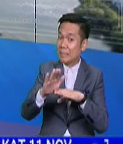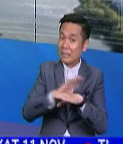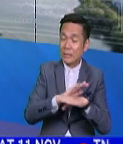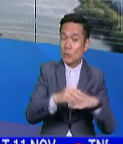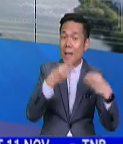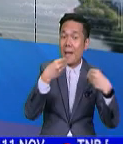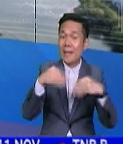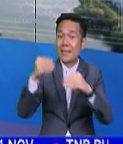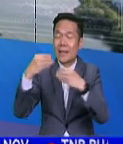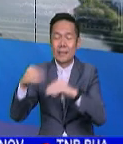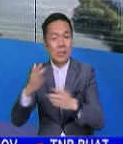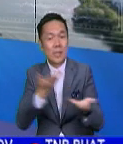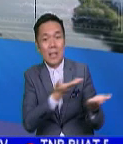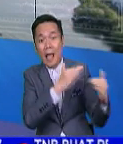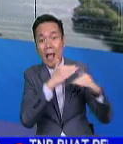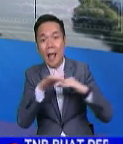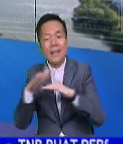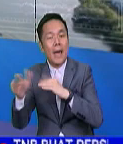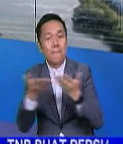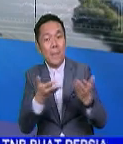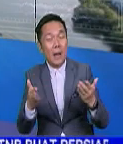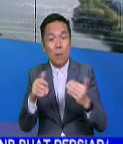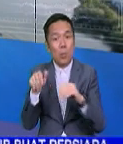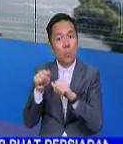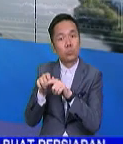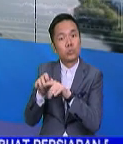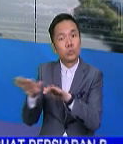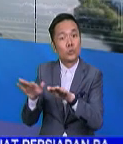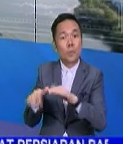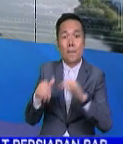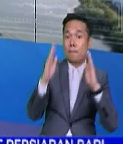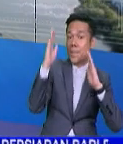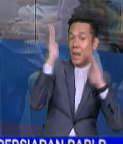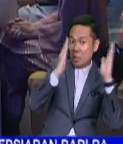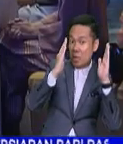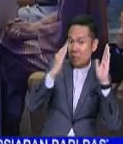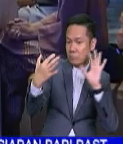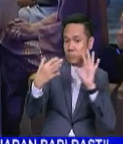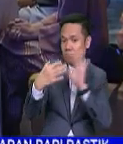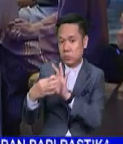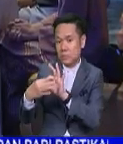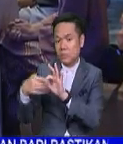mendapat peluang pasaran lebih luas merentasi dua negara